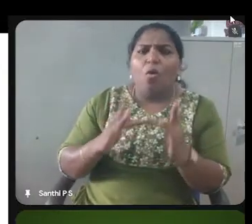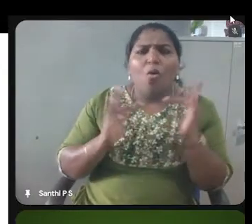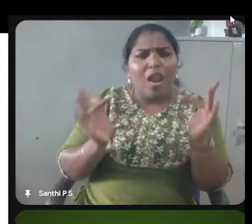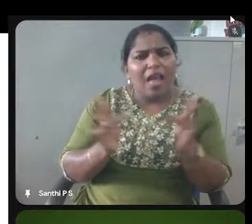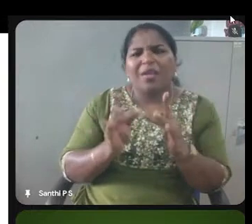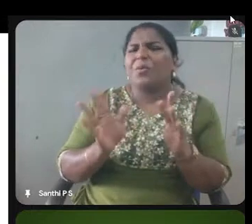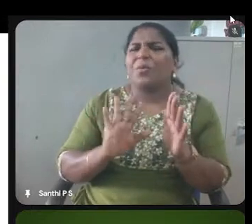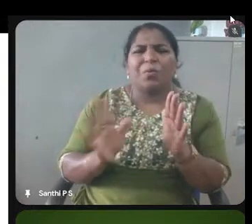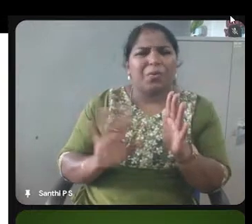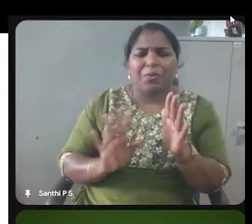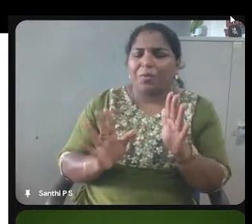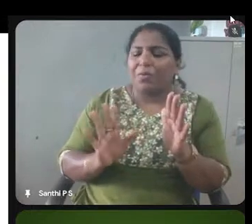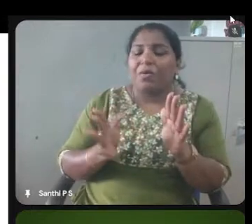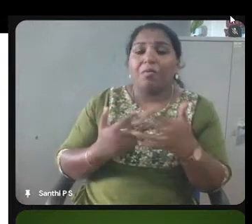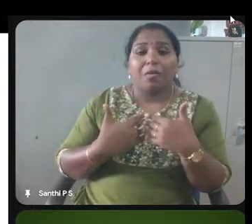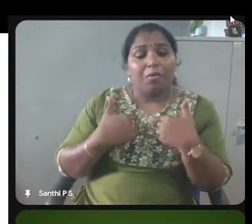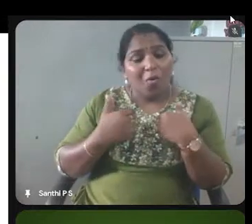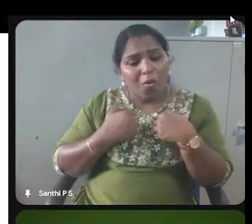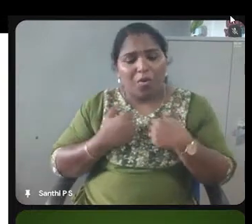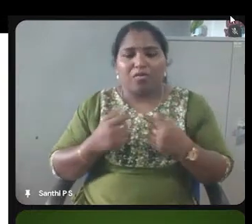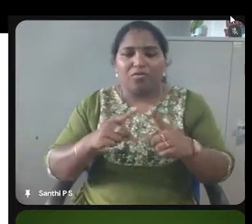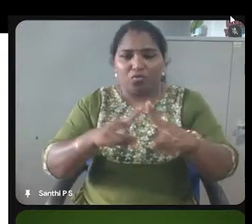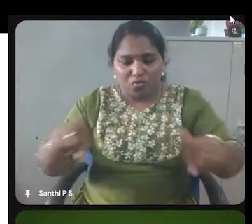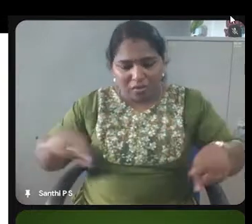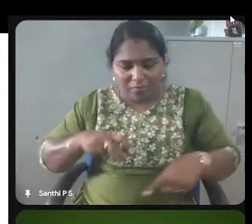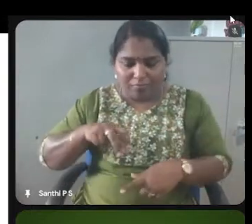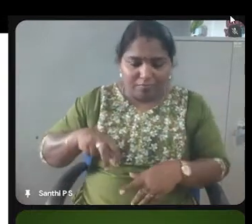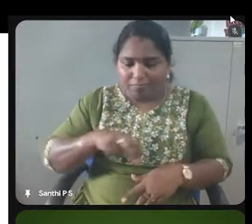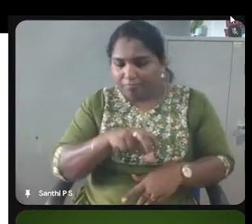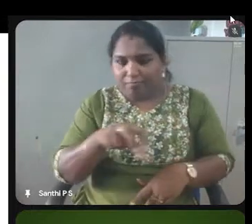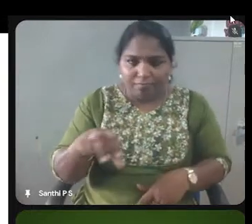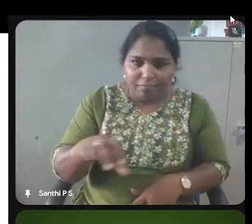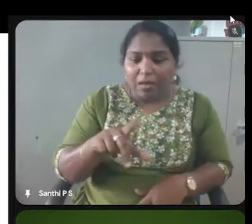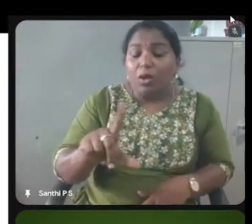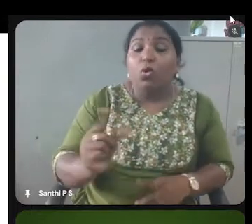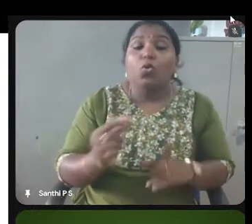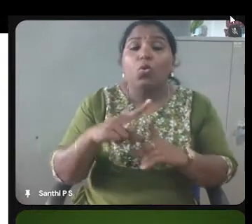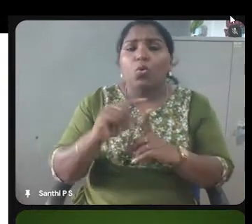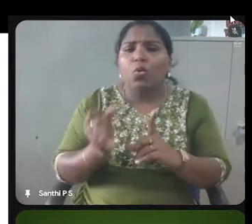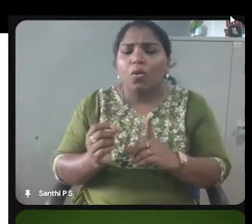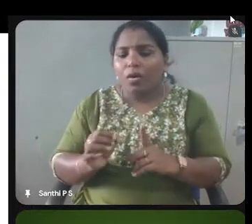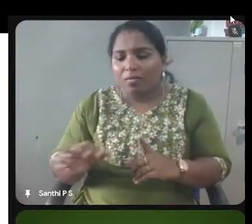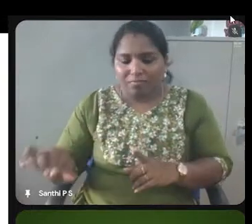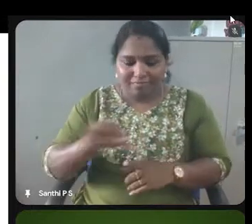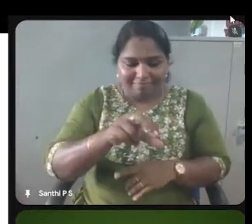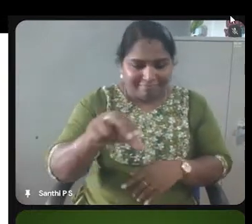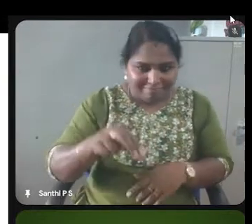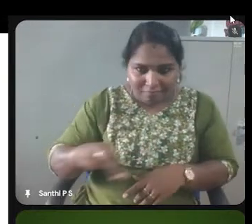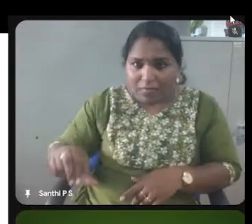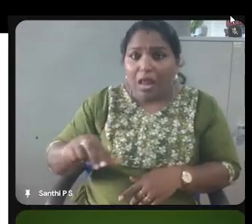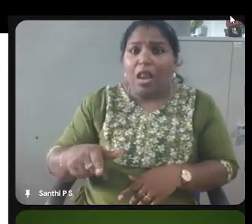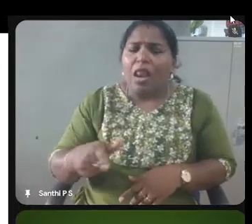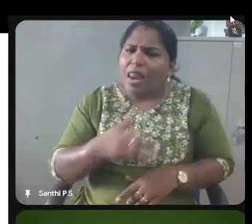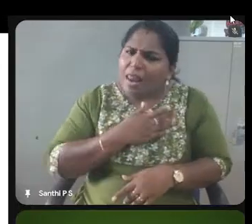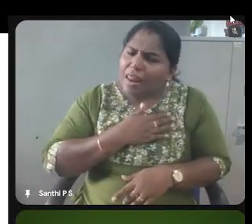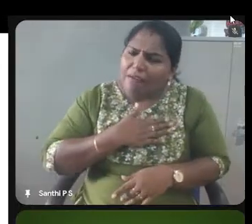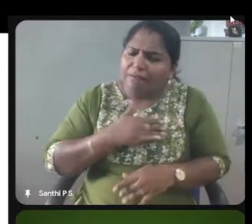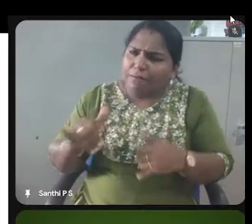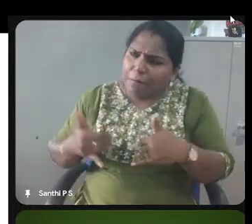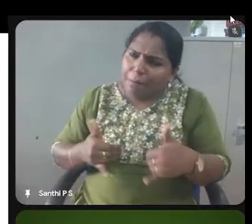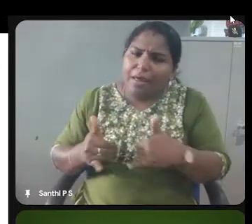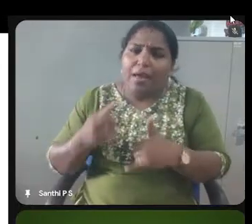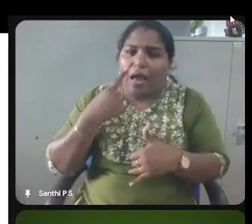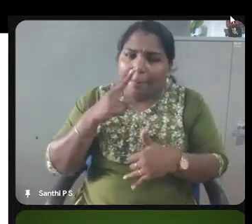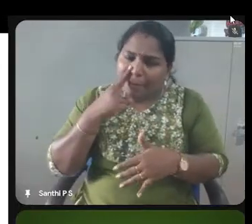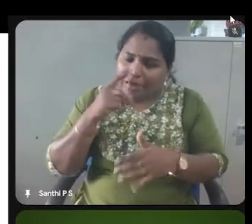നമുക്ക് ഈ കാര്യങ്ങൾ കാണും, പക്ഷെ നമ്മൾ കുട്ടിക്ക് ചിലപ്പം കളിക്കാൻ ആളില്ല, നമ്മൾ കൂട്ടത്തിൽ കളിക്കുക. So and physical activity,